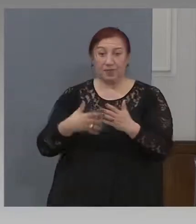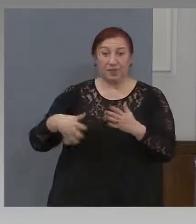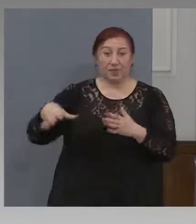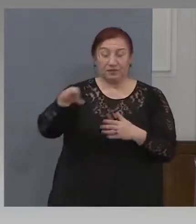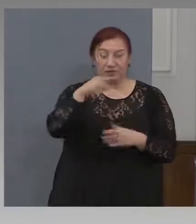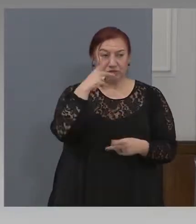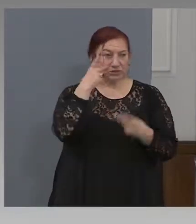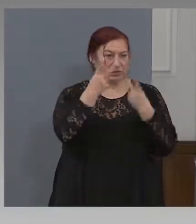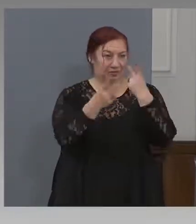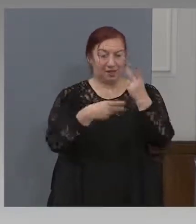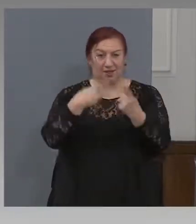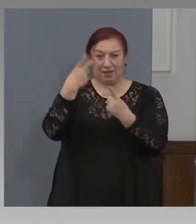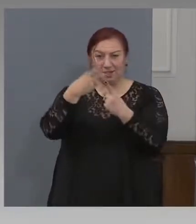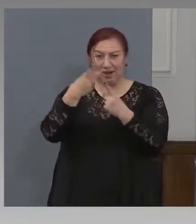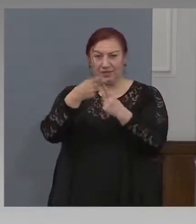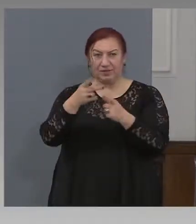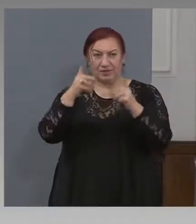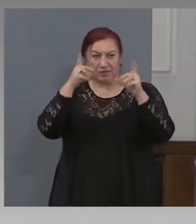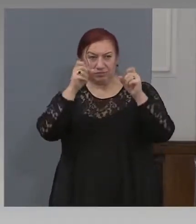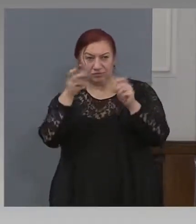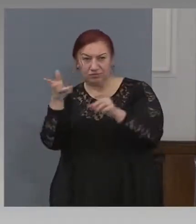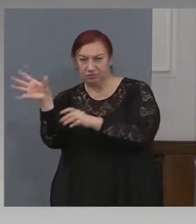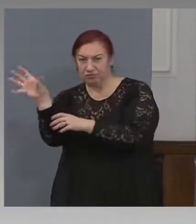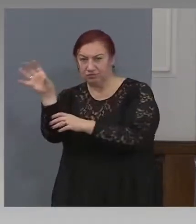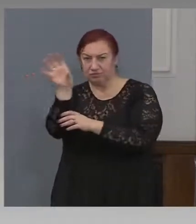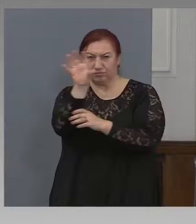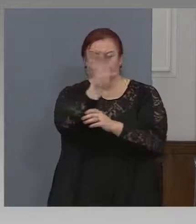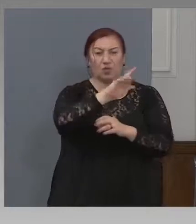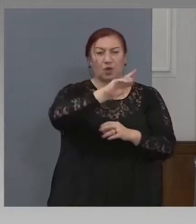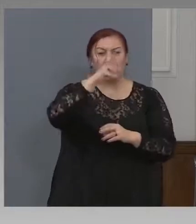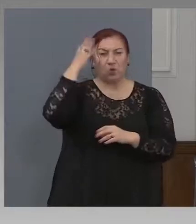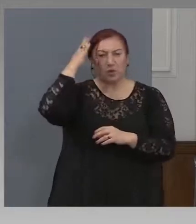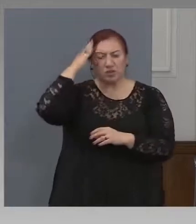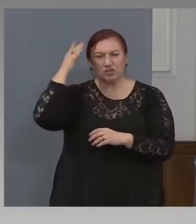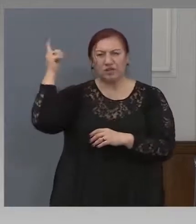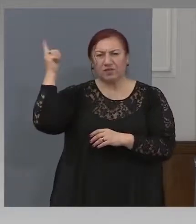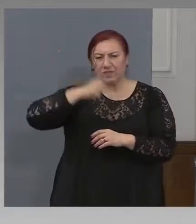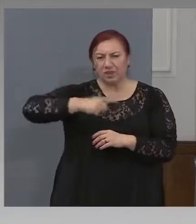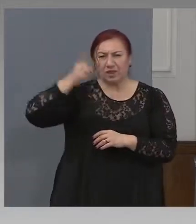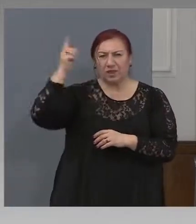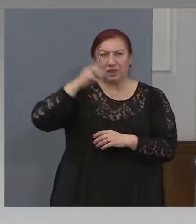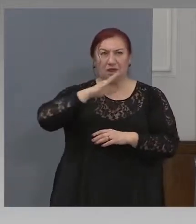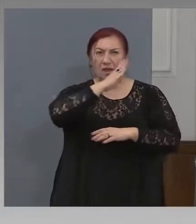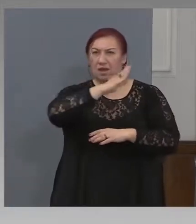телевизионни кадри от други държави, в които с дни рафтовете бяха празни.